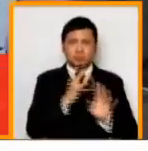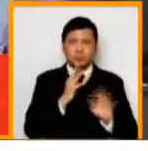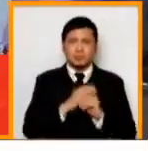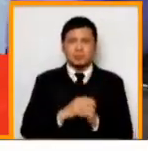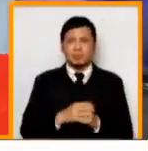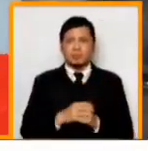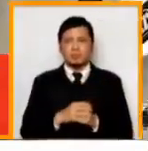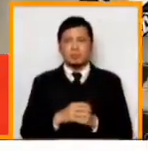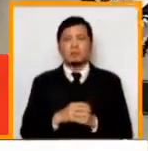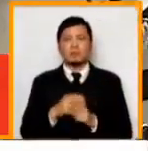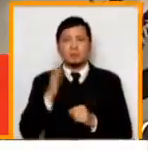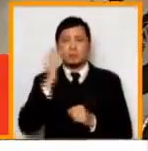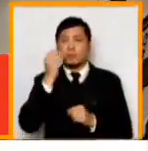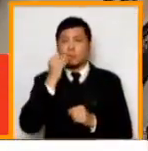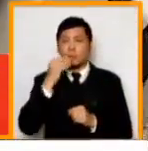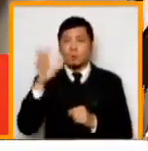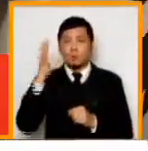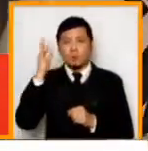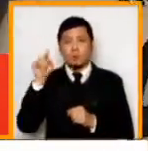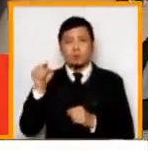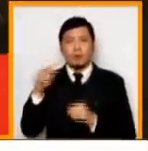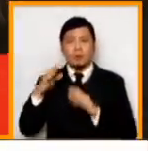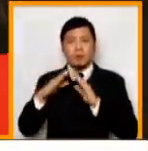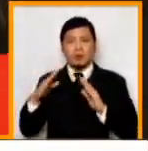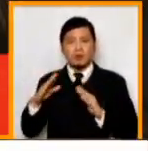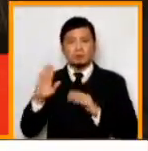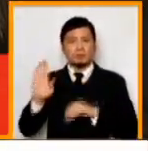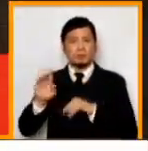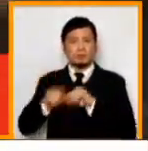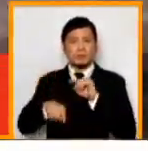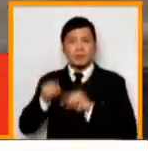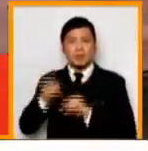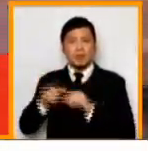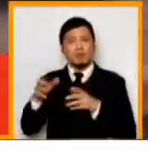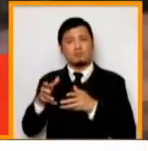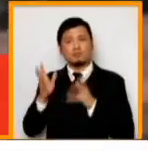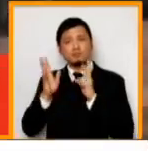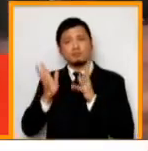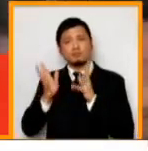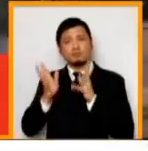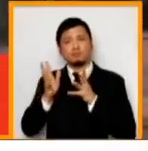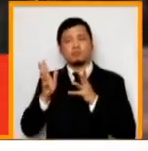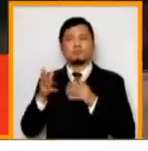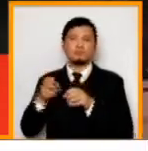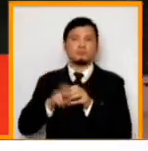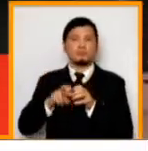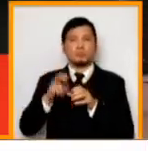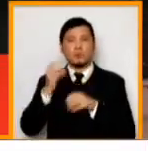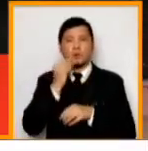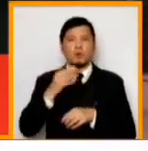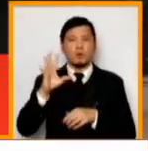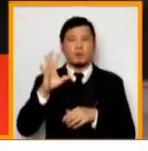matapos makipag-bonding sa bahay ng kanilang barkada. Pwede kayo mata mo. Dilas.